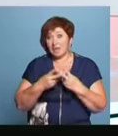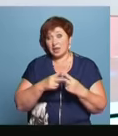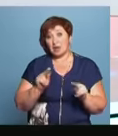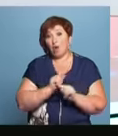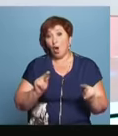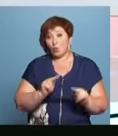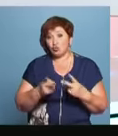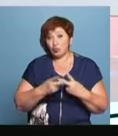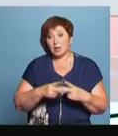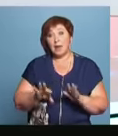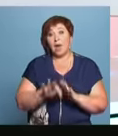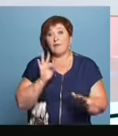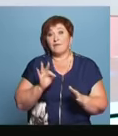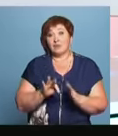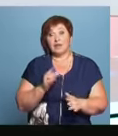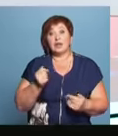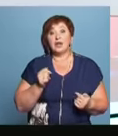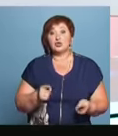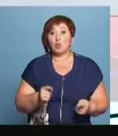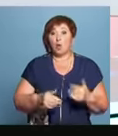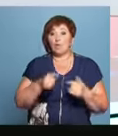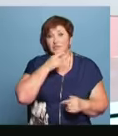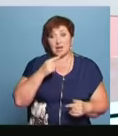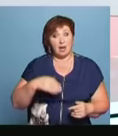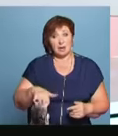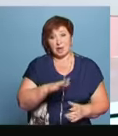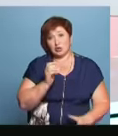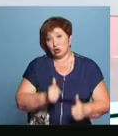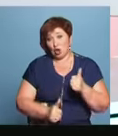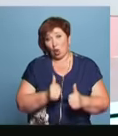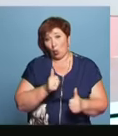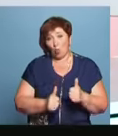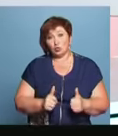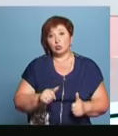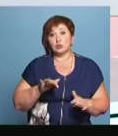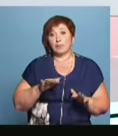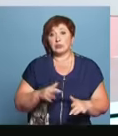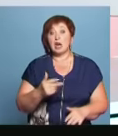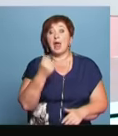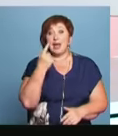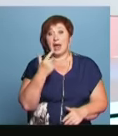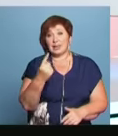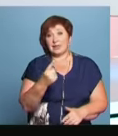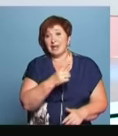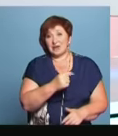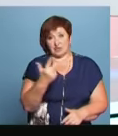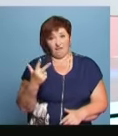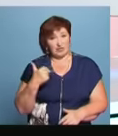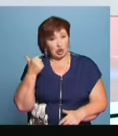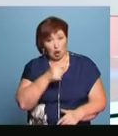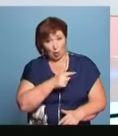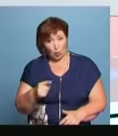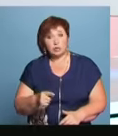тройку лидеров всероссийского конкурса, уступив только коллеге из Татарстана. Конкурс проводится раз в 3 года, и для управления